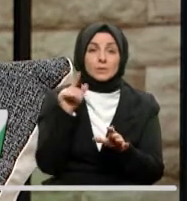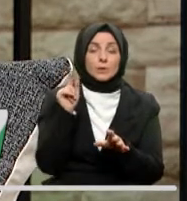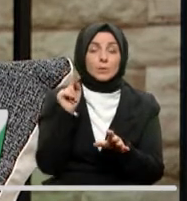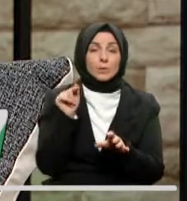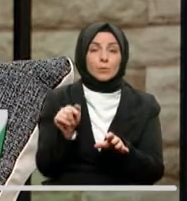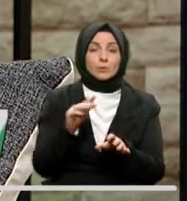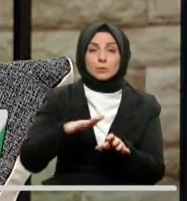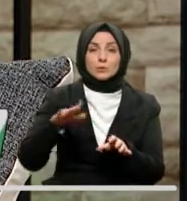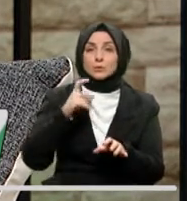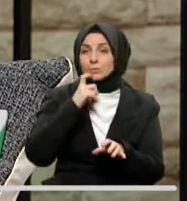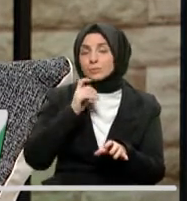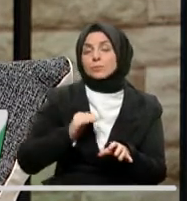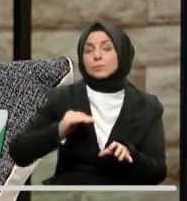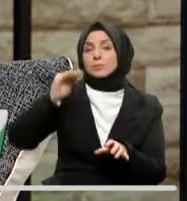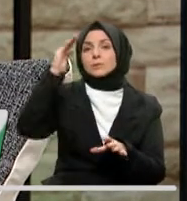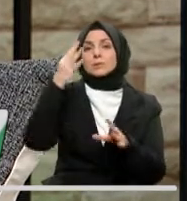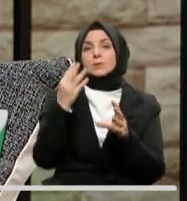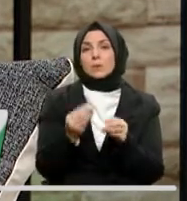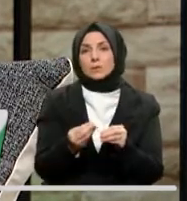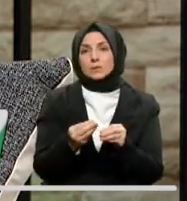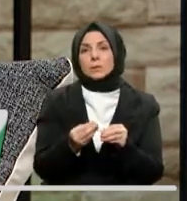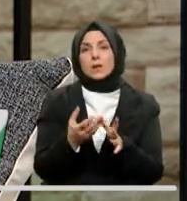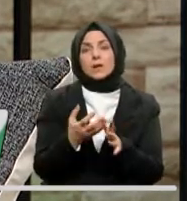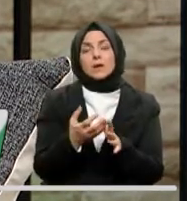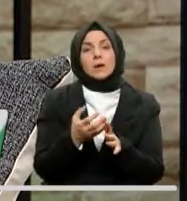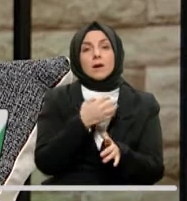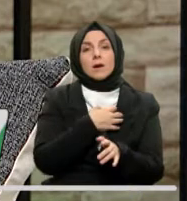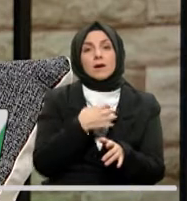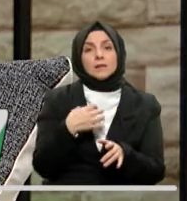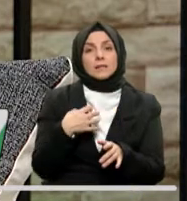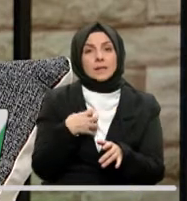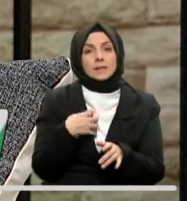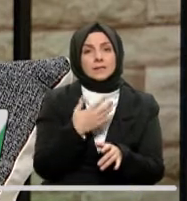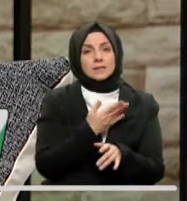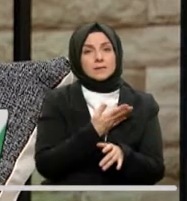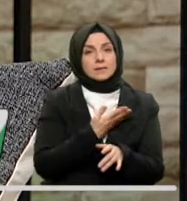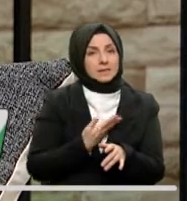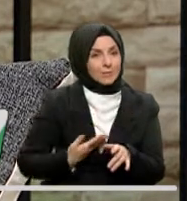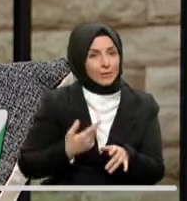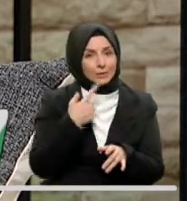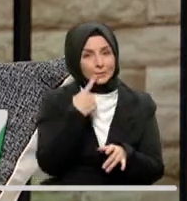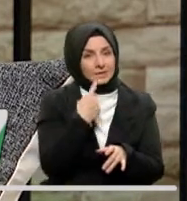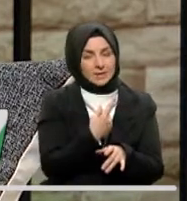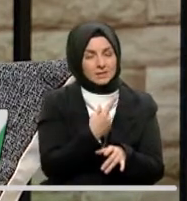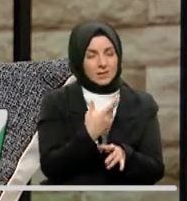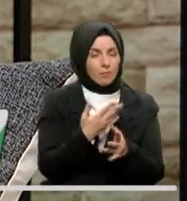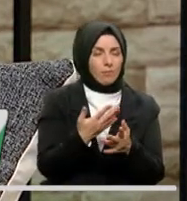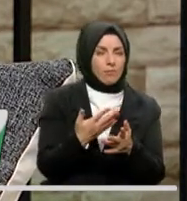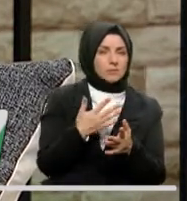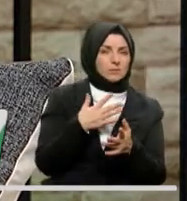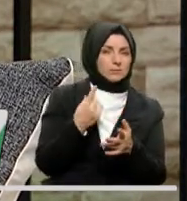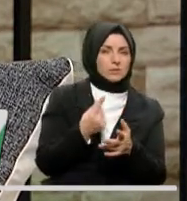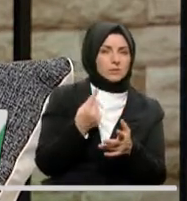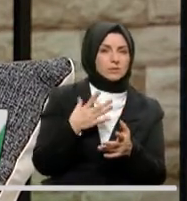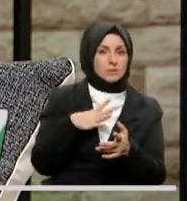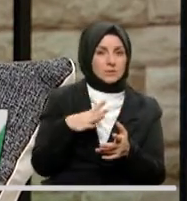sefer karşısındaki muhatap yetişkin olduğu için altında neden araştır niye seviyor acaba ya da hep derler ya Çocuklar biraz